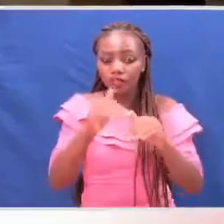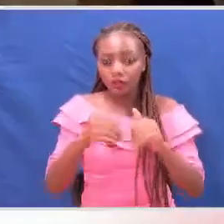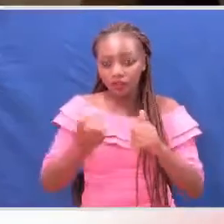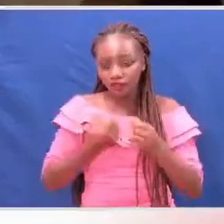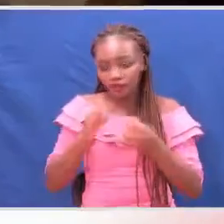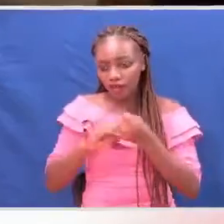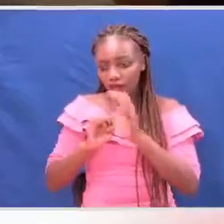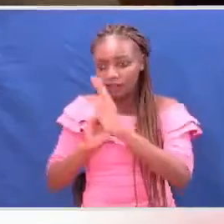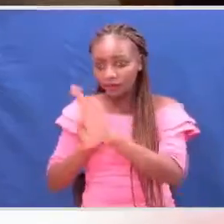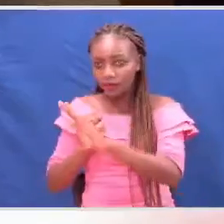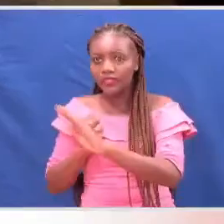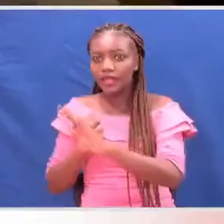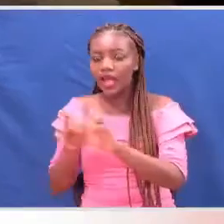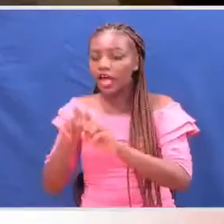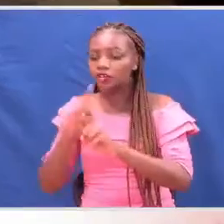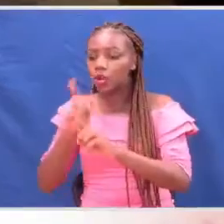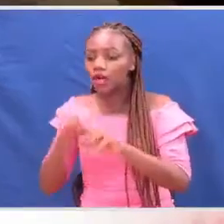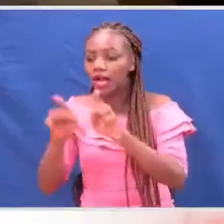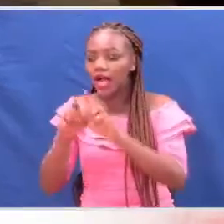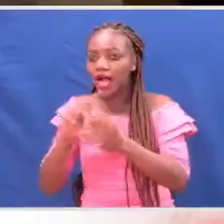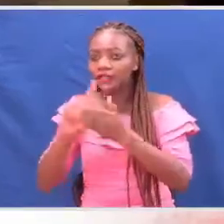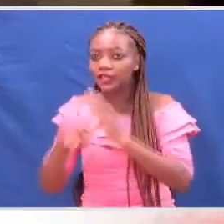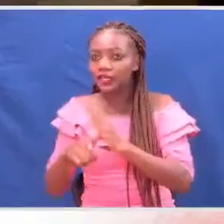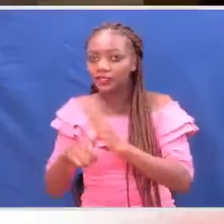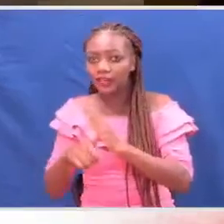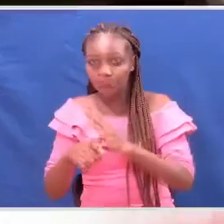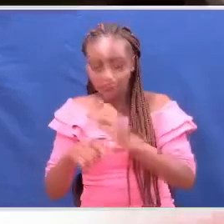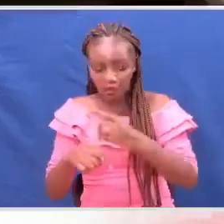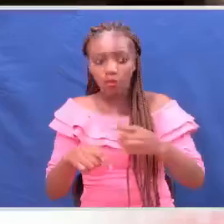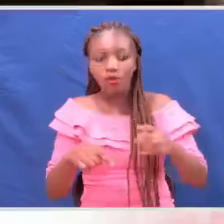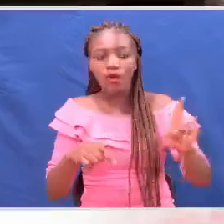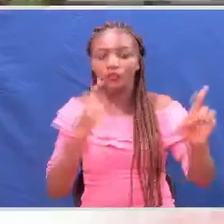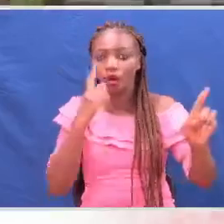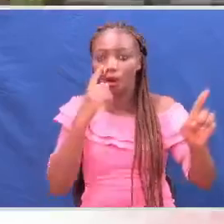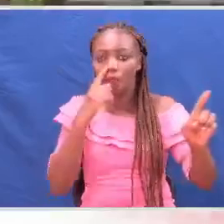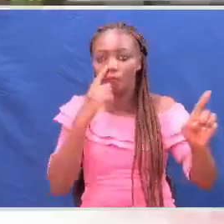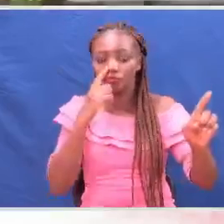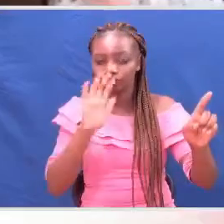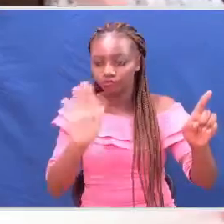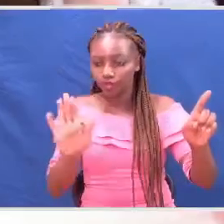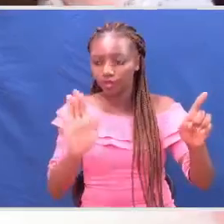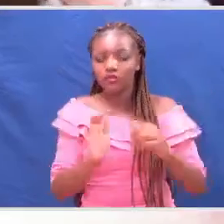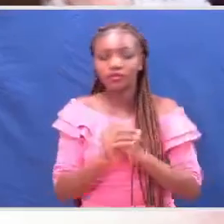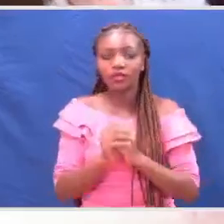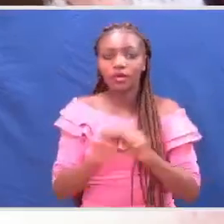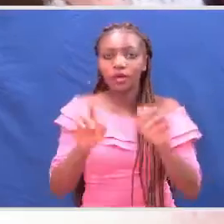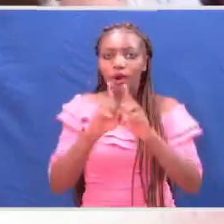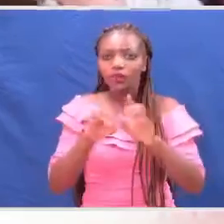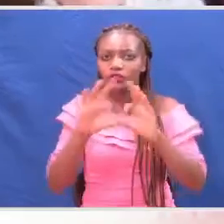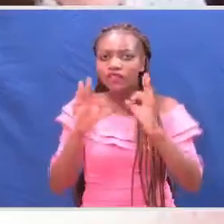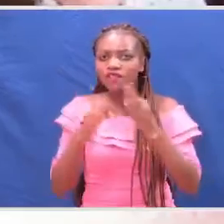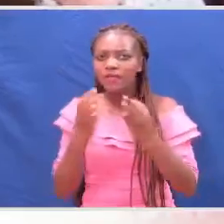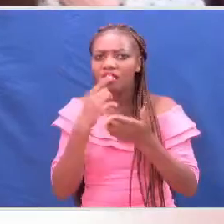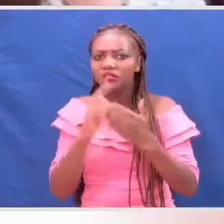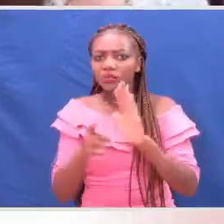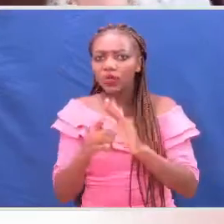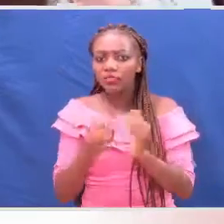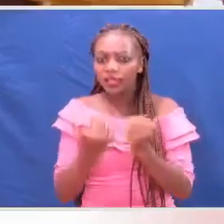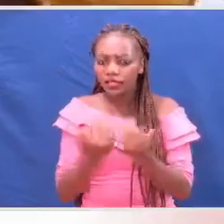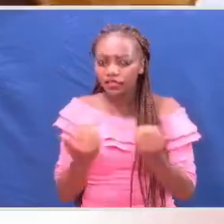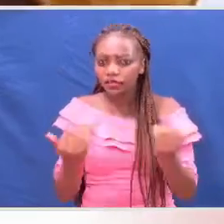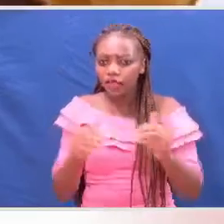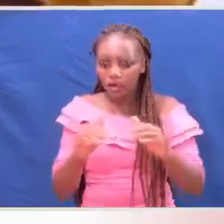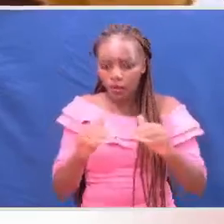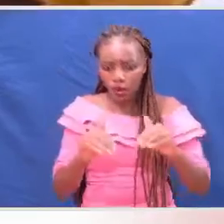nyumbani alivyoagiza, na badala yake akapata wito wa kumwendea nyumbani kwao. Familia hii inasema kuwa watoto walimngoja